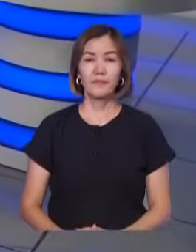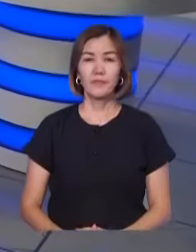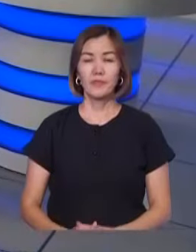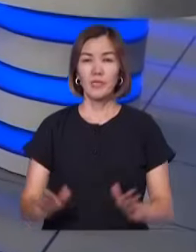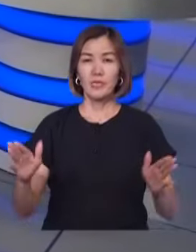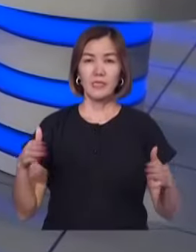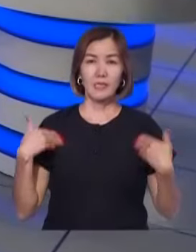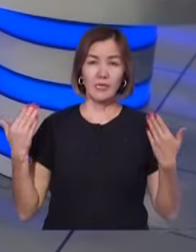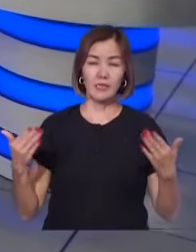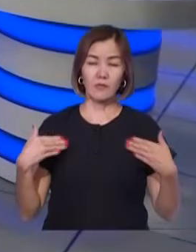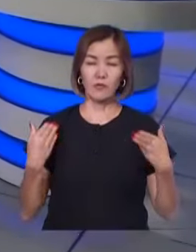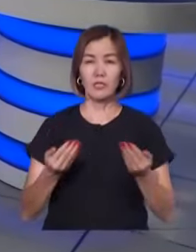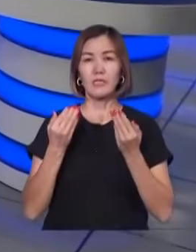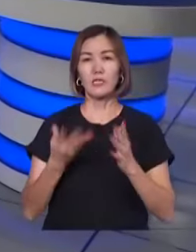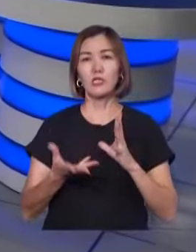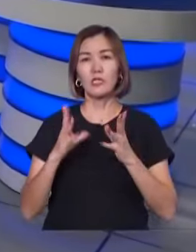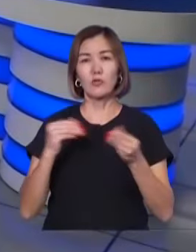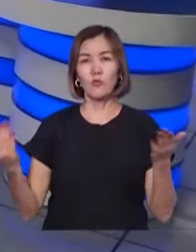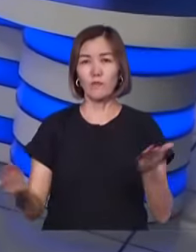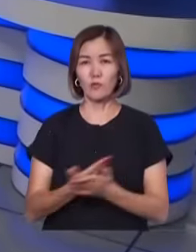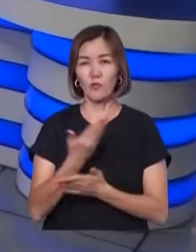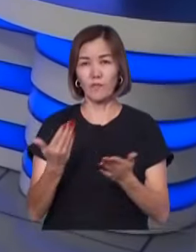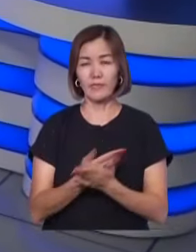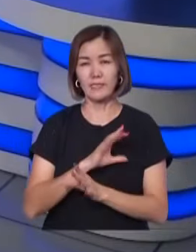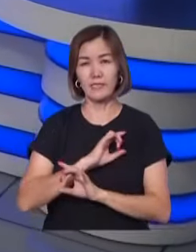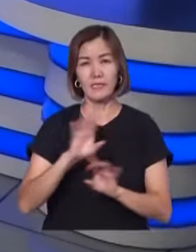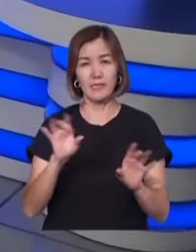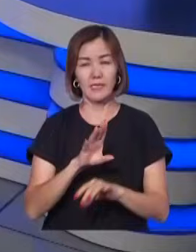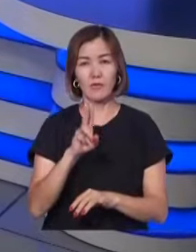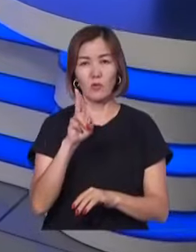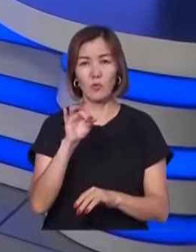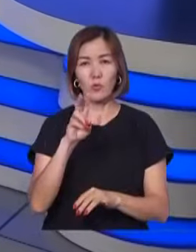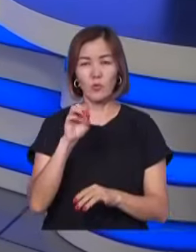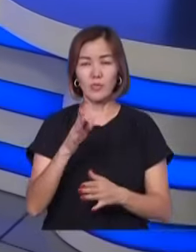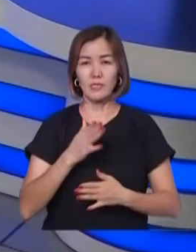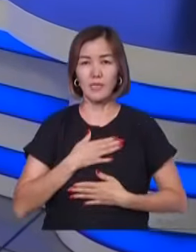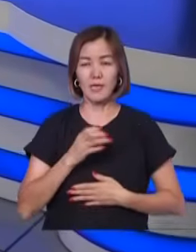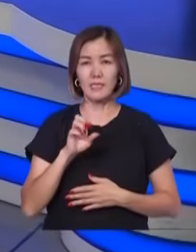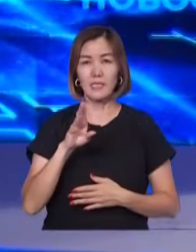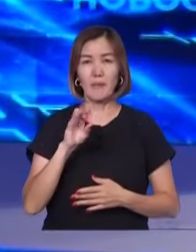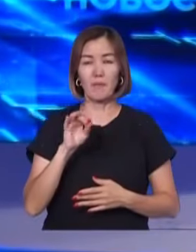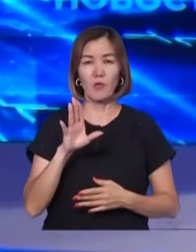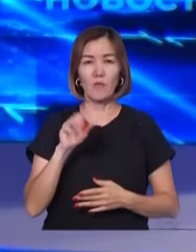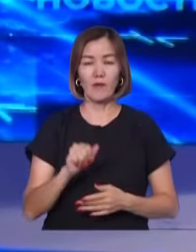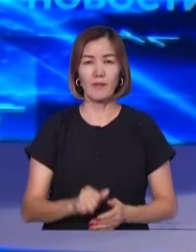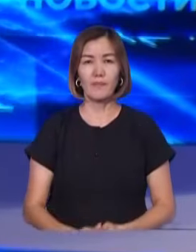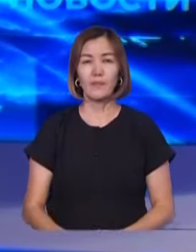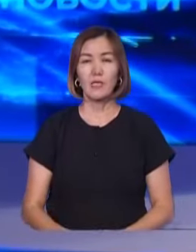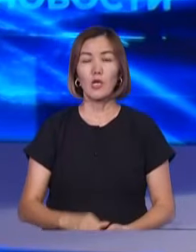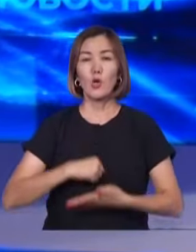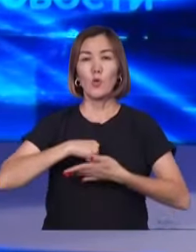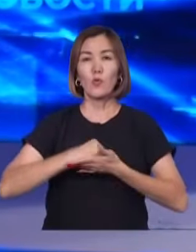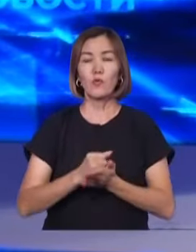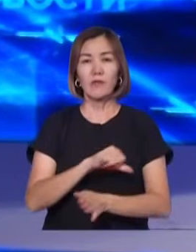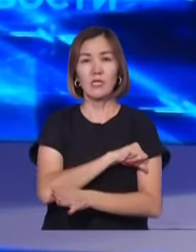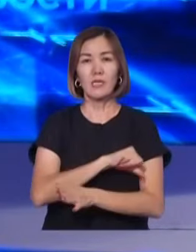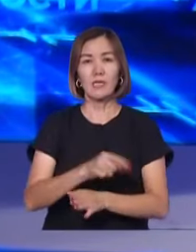Здравствуйте в эфире телеканала дсу новости в студии ахр мухамбетова и сурдопереводчика огуль стам бекова утверждение